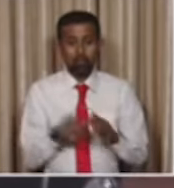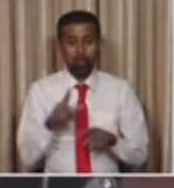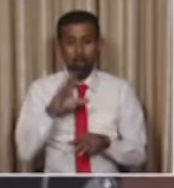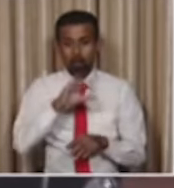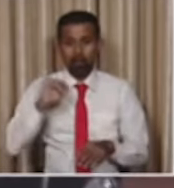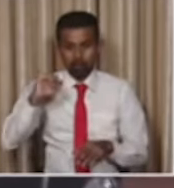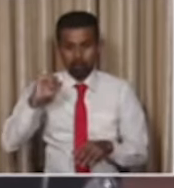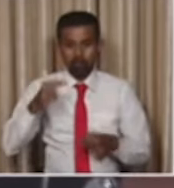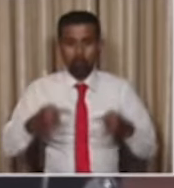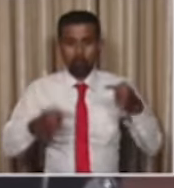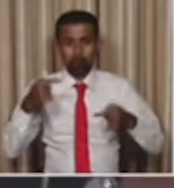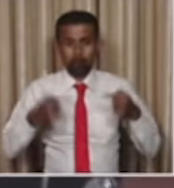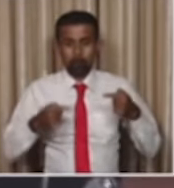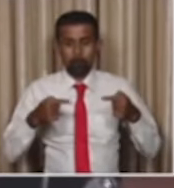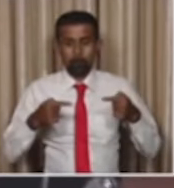मे विवाद अरंगील